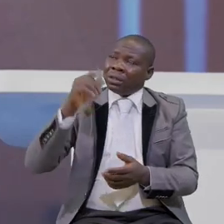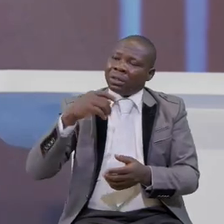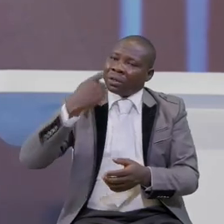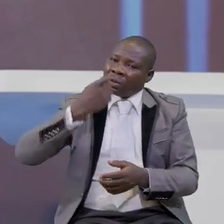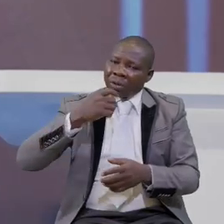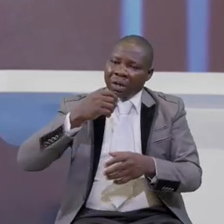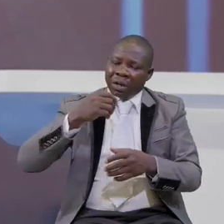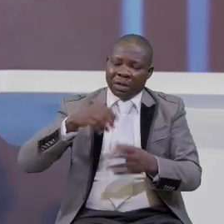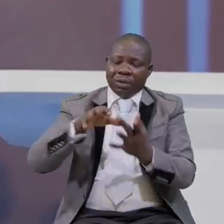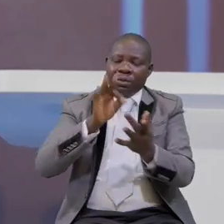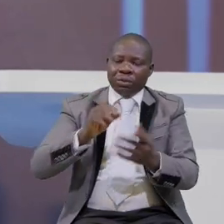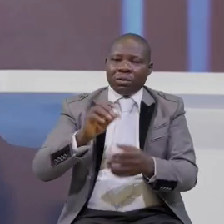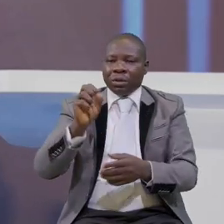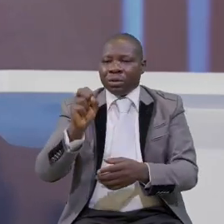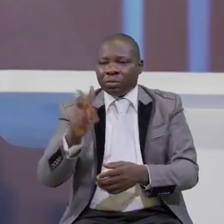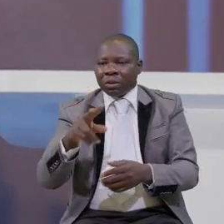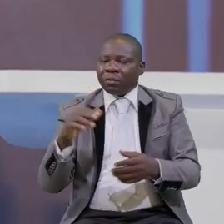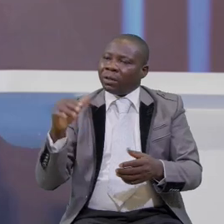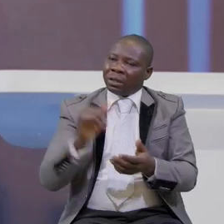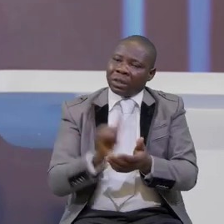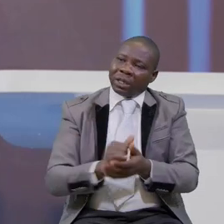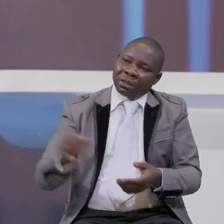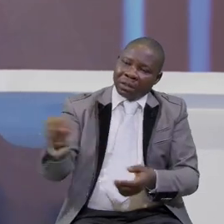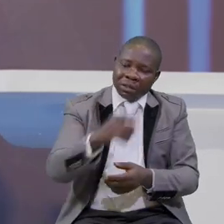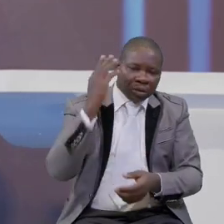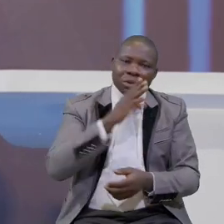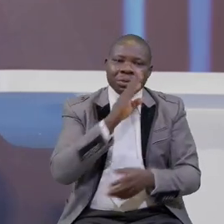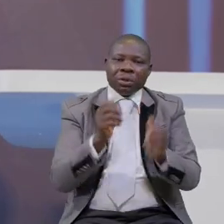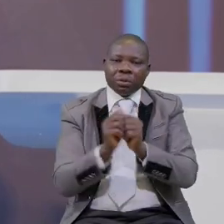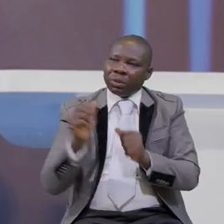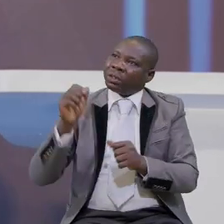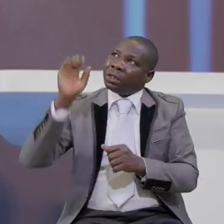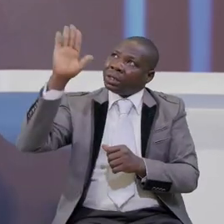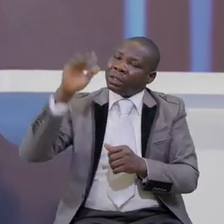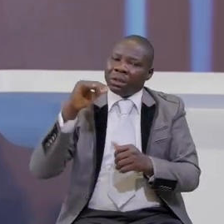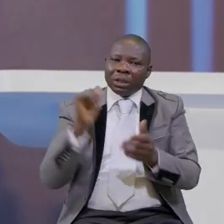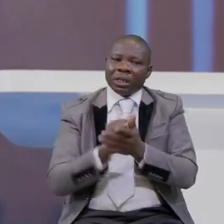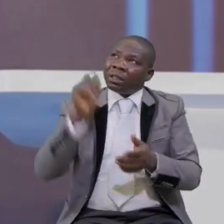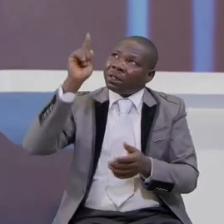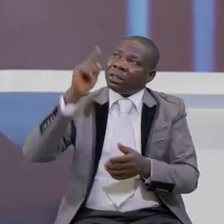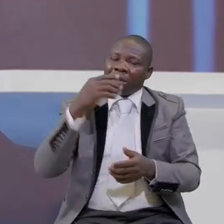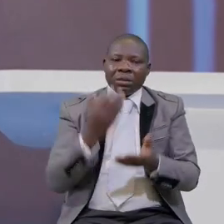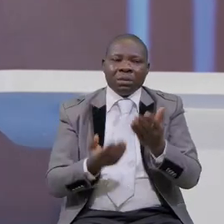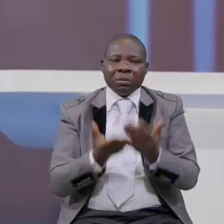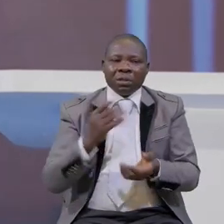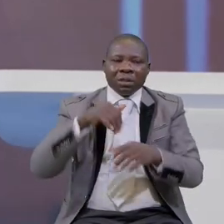il en établit 12 pour les avoir avec lui et pour les envoyer prêcher. Verset